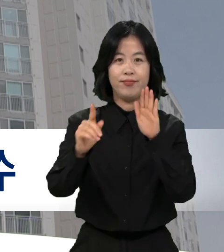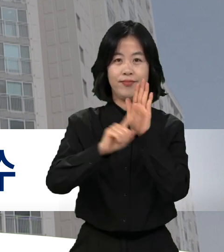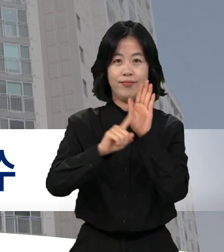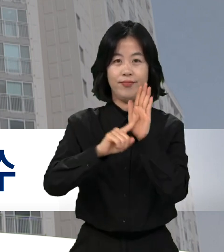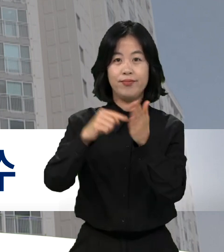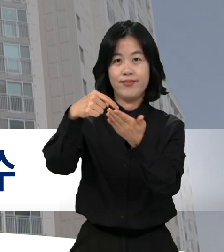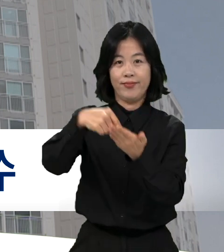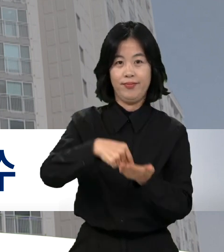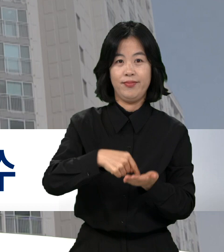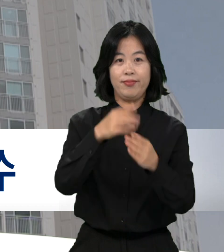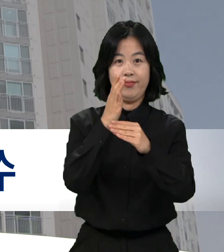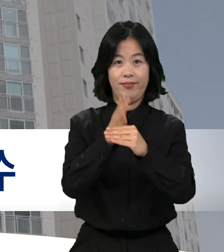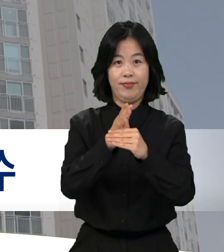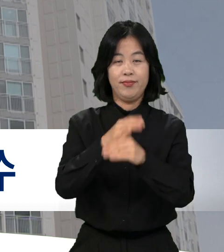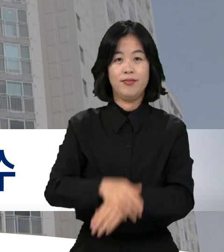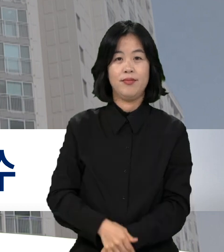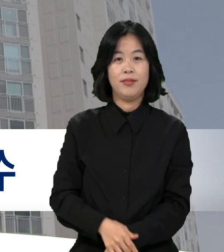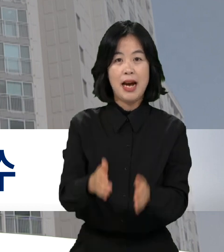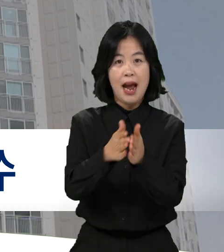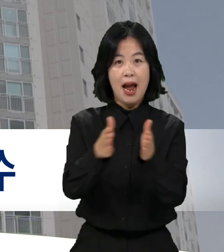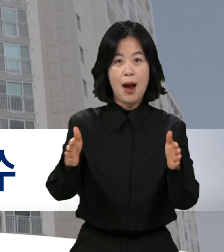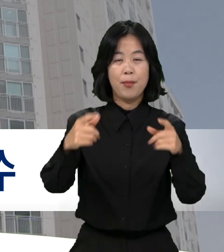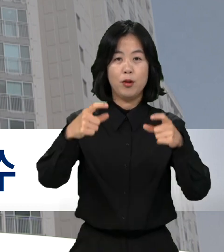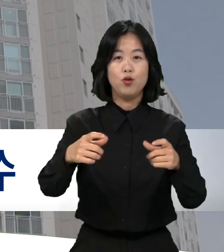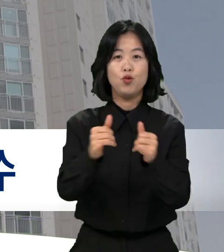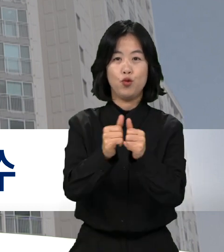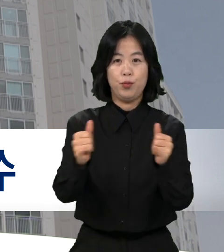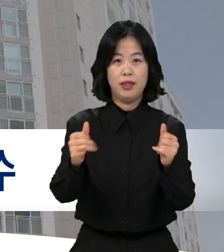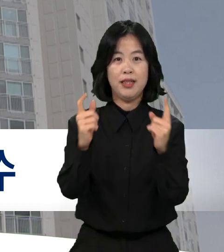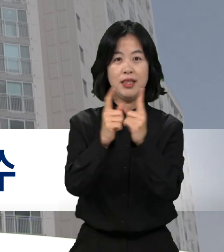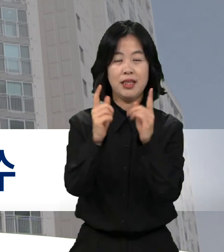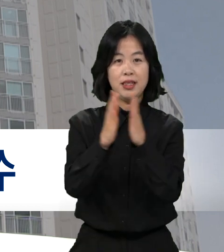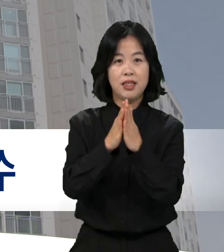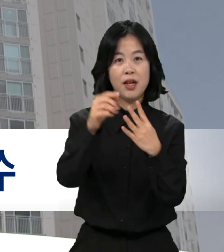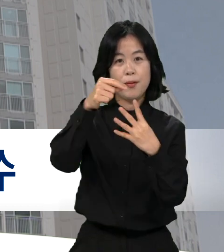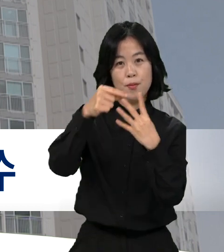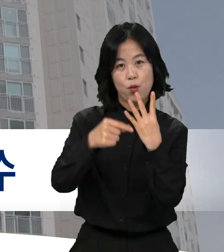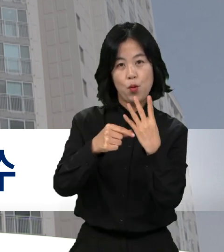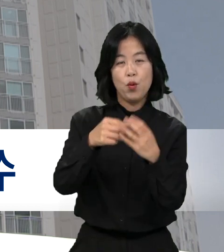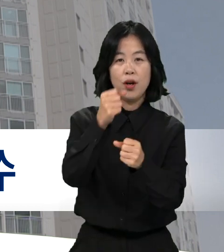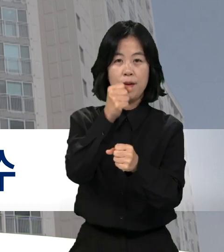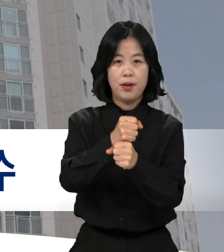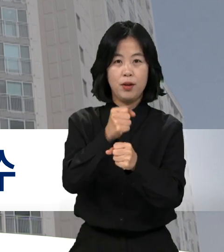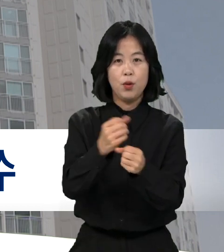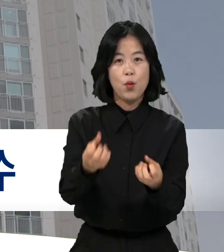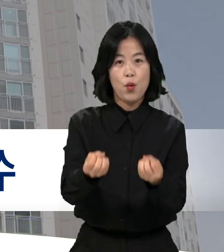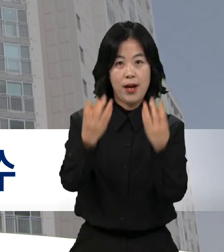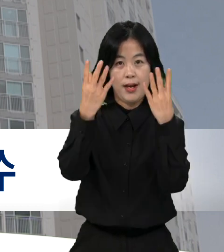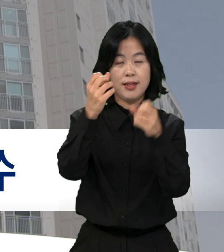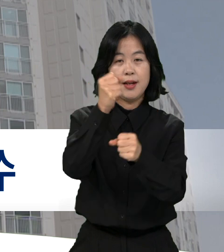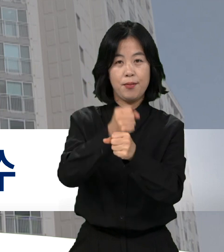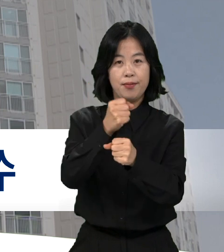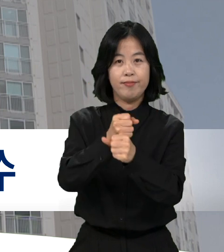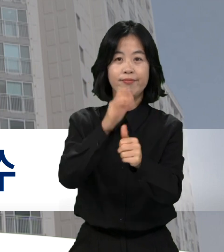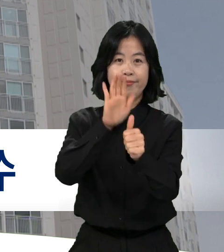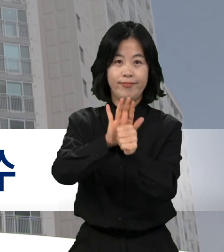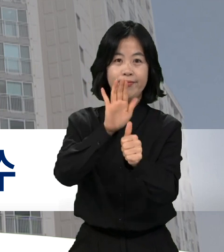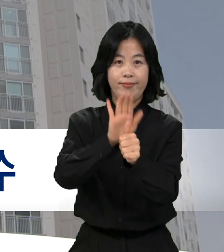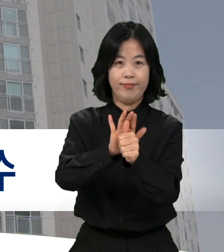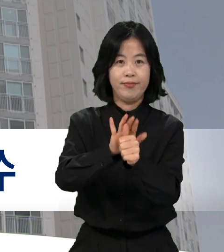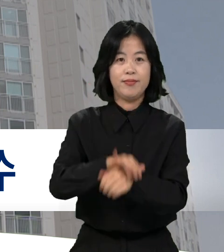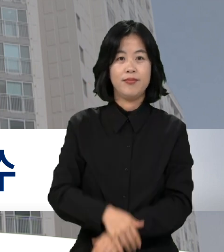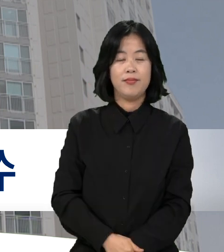공모 사업 신청을 받습니다이 공모 사업은 공동주택 내 주민들이 주도하는 활동 프로그램이나 행사 등을